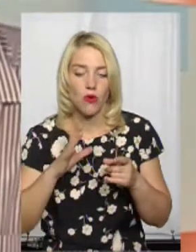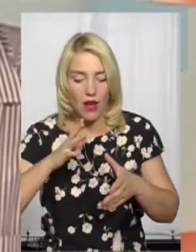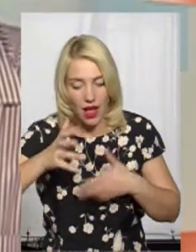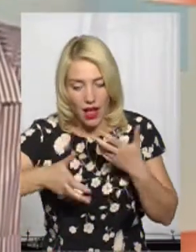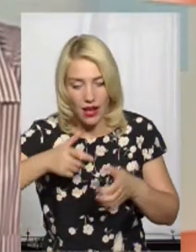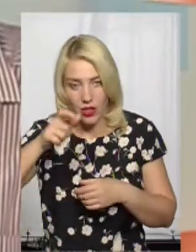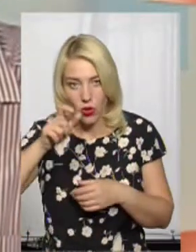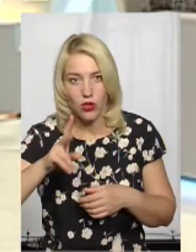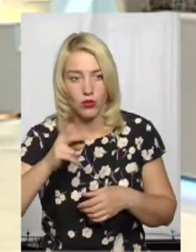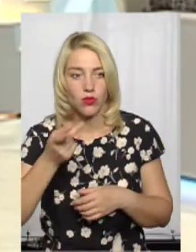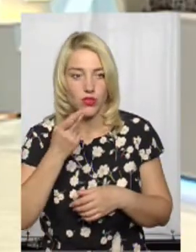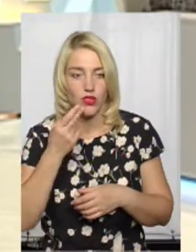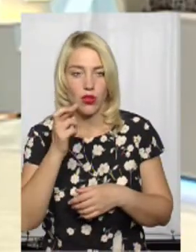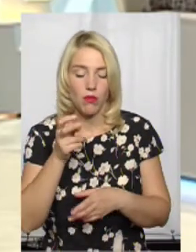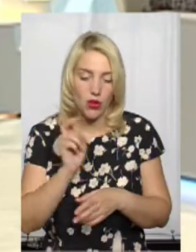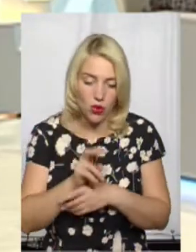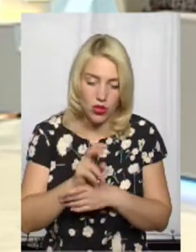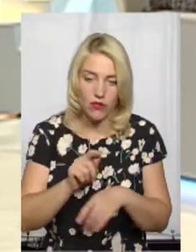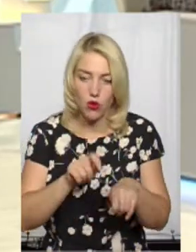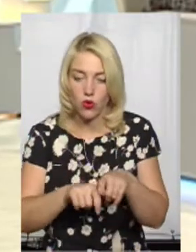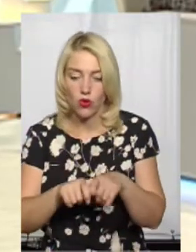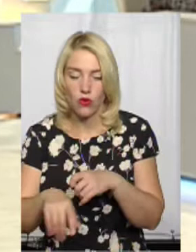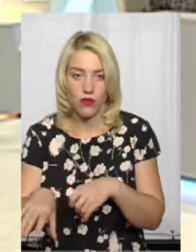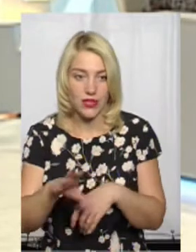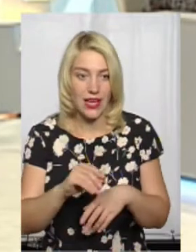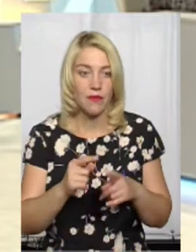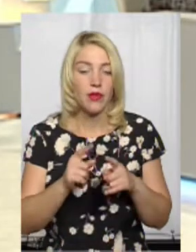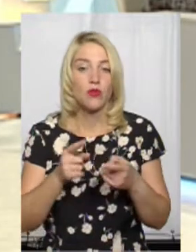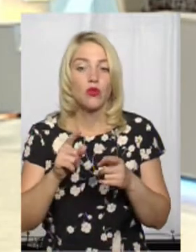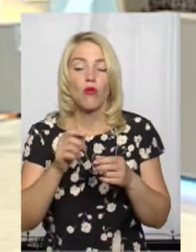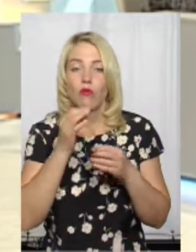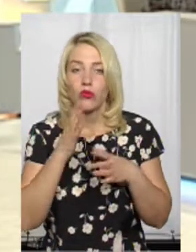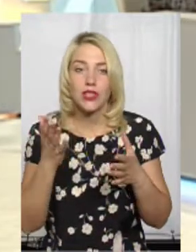який постійно ходив і контролювався, тому що будь-яка